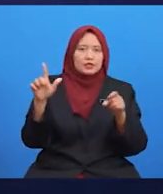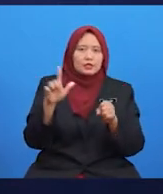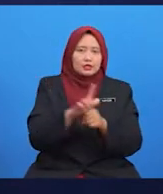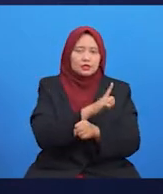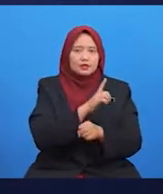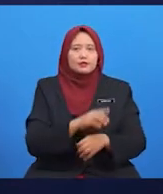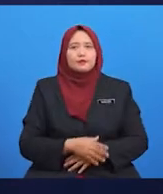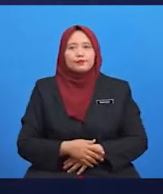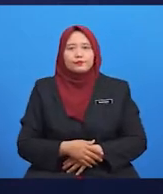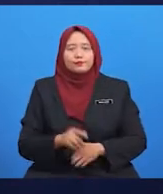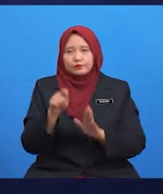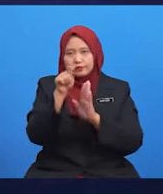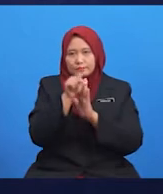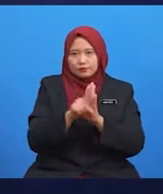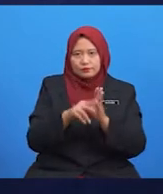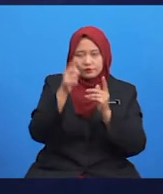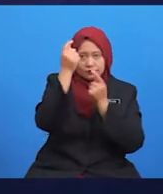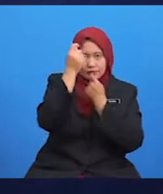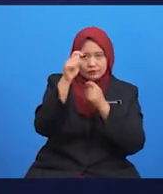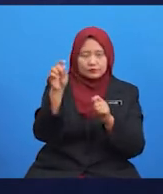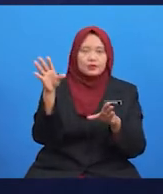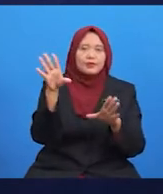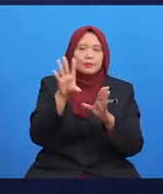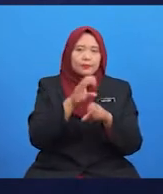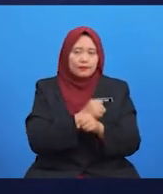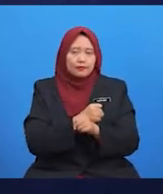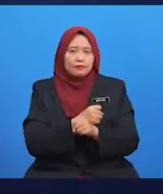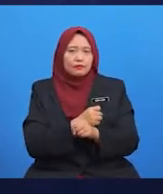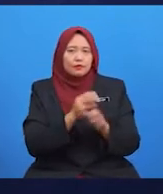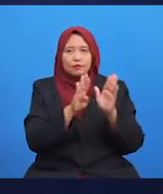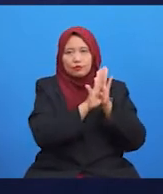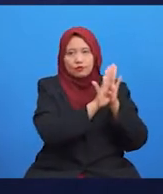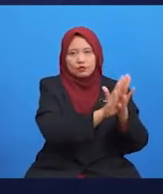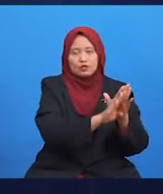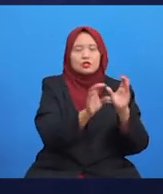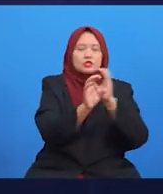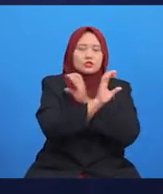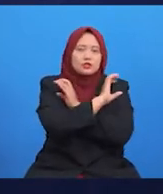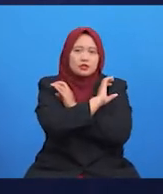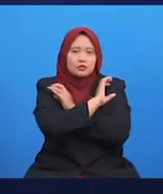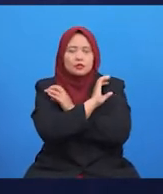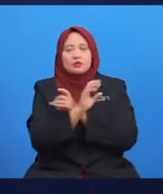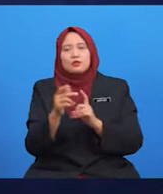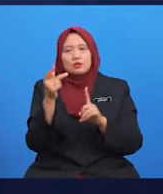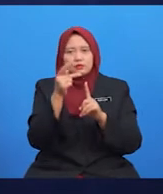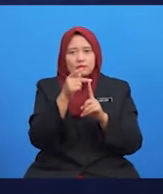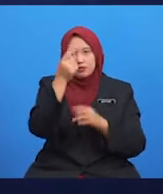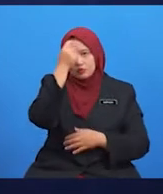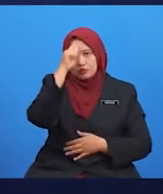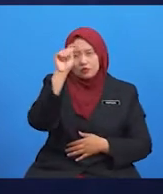Ketaatan dapat membuktikan kecintaan kita yang tidak berbelah bahagi kepada Tuhan yang